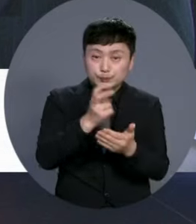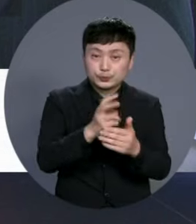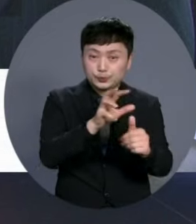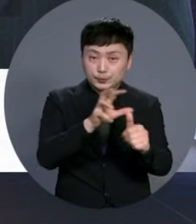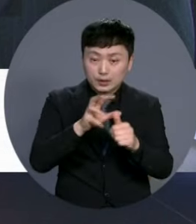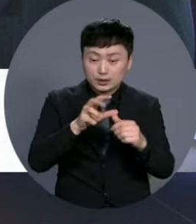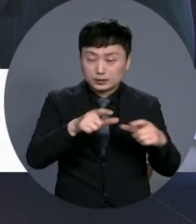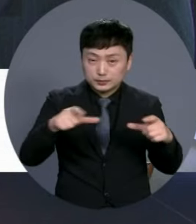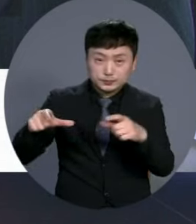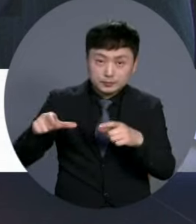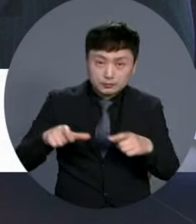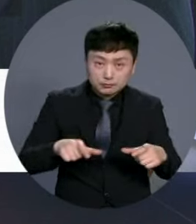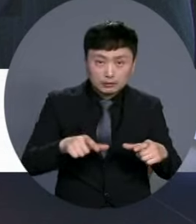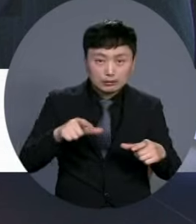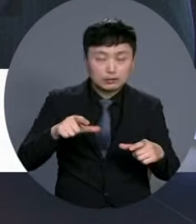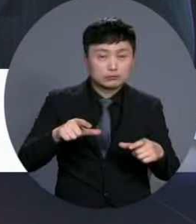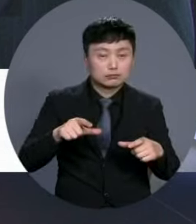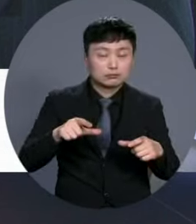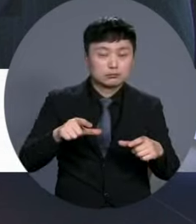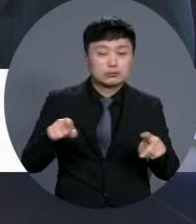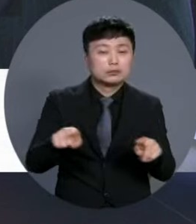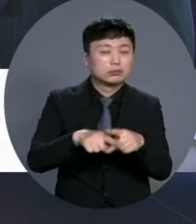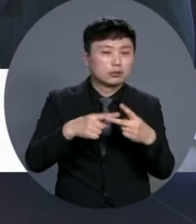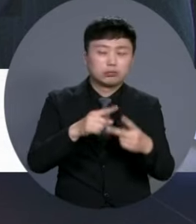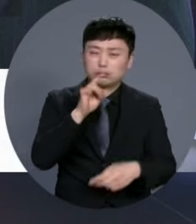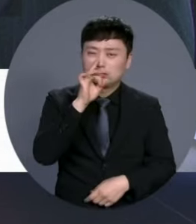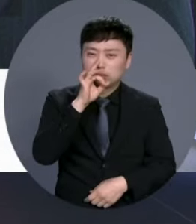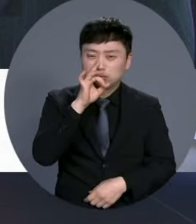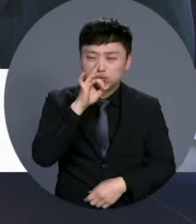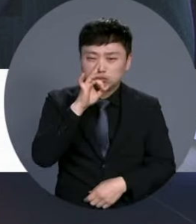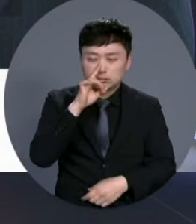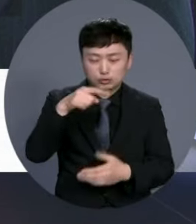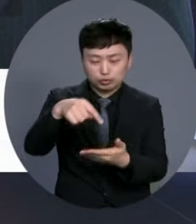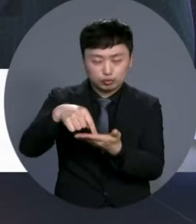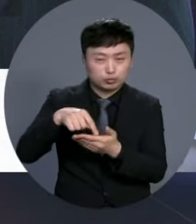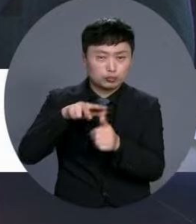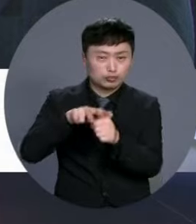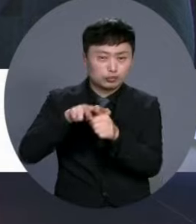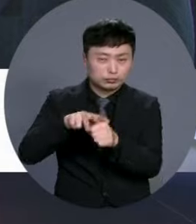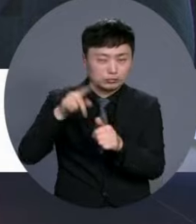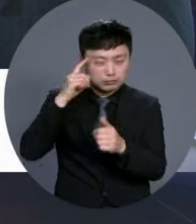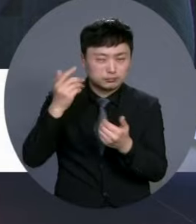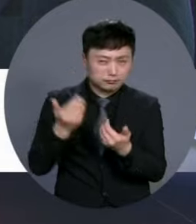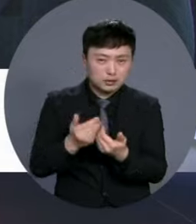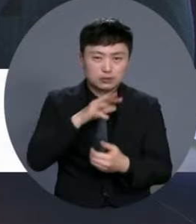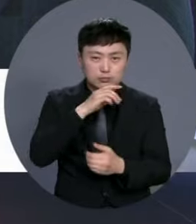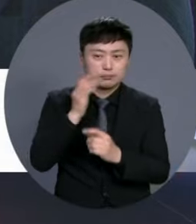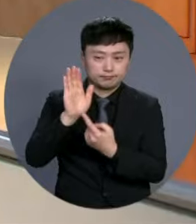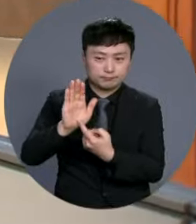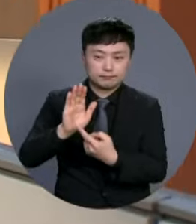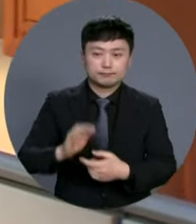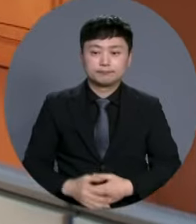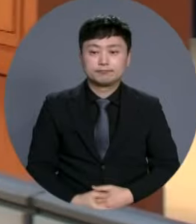선거구에서도 납득할 수 없는 결정이라는 공천 신청자들의 반발이 잇따르고 있습니다. 보도에 권윤수 기자입니다.